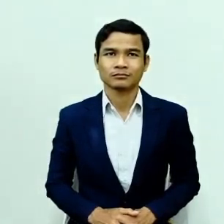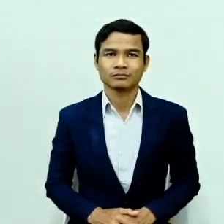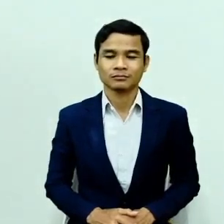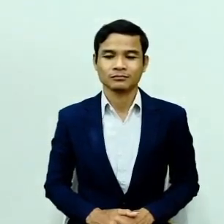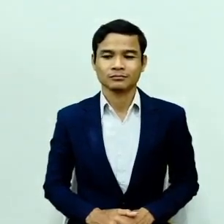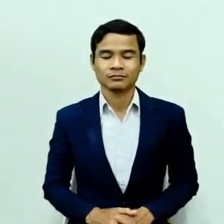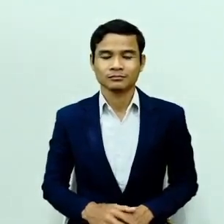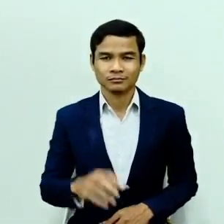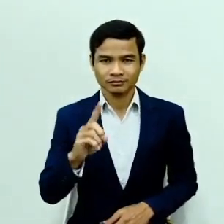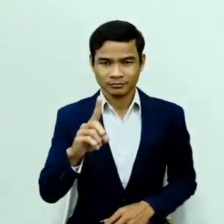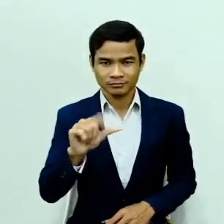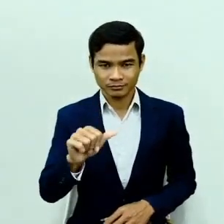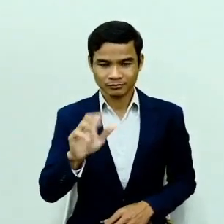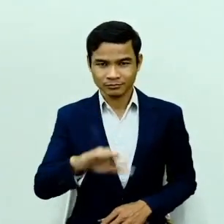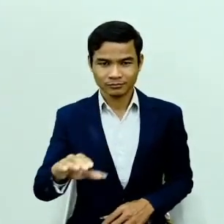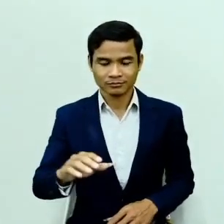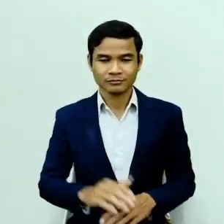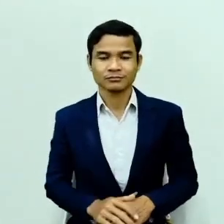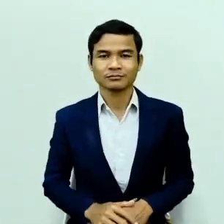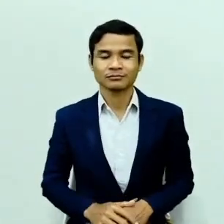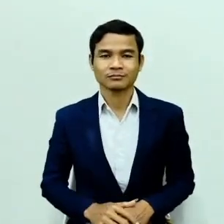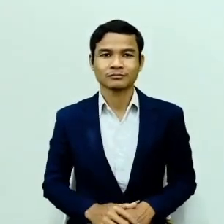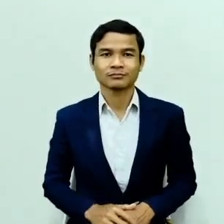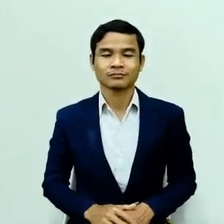Chà mùi, mùi rồi nè con.